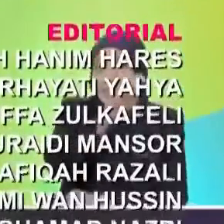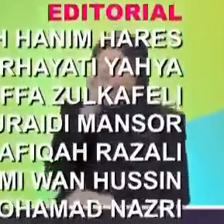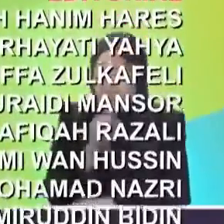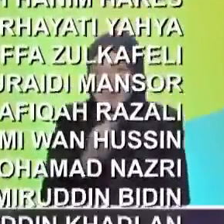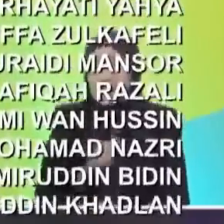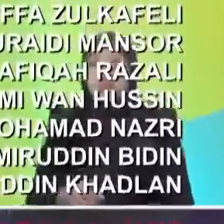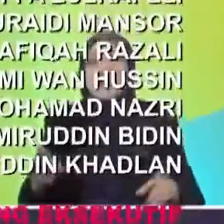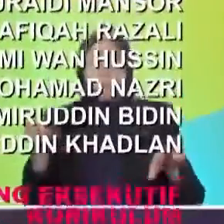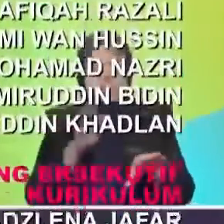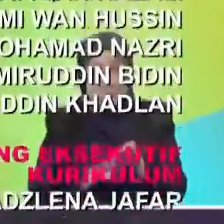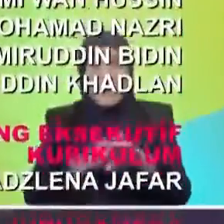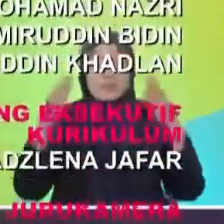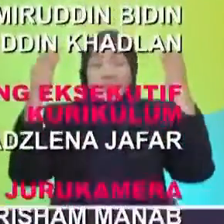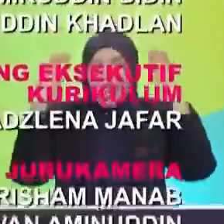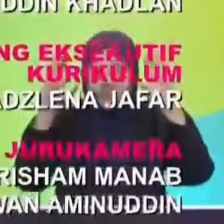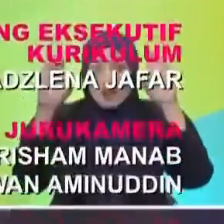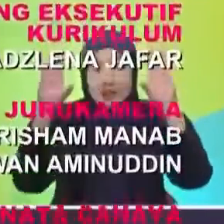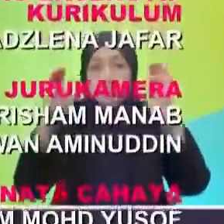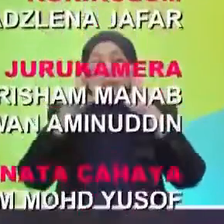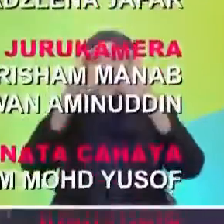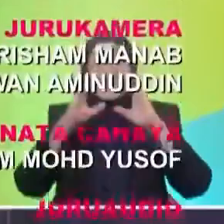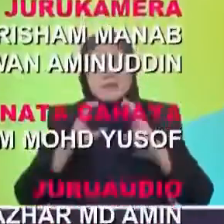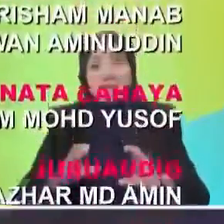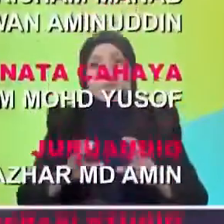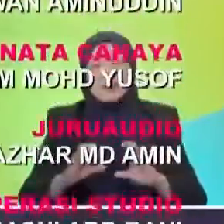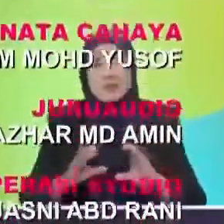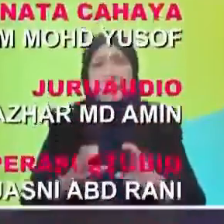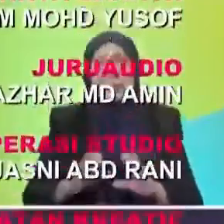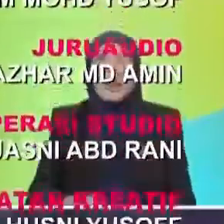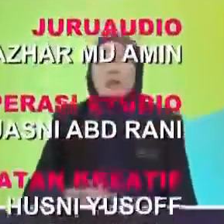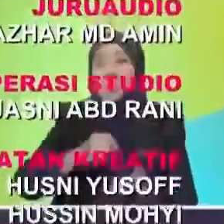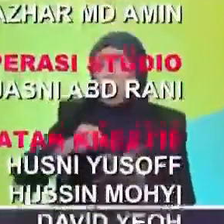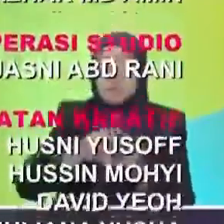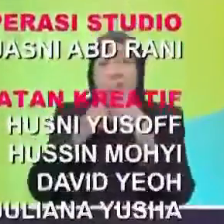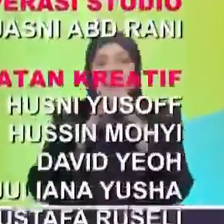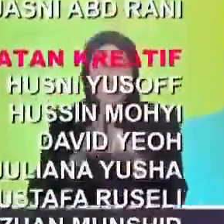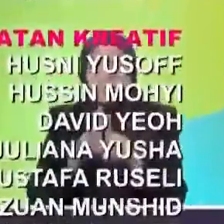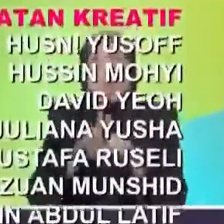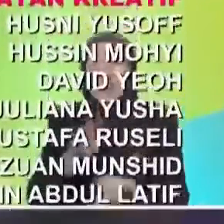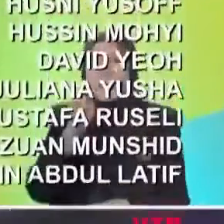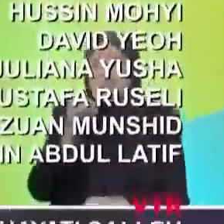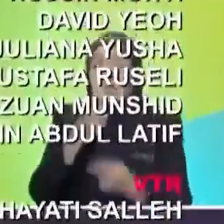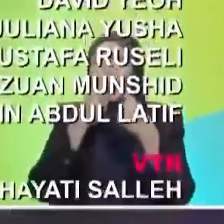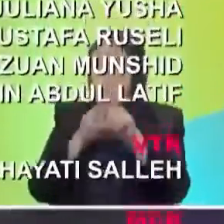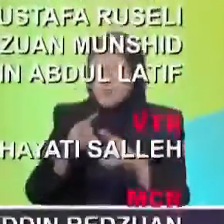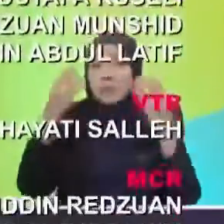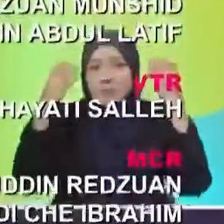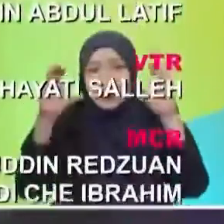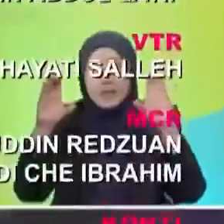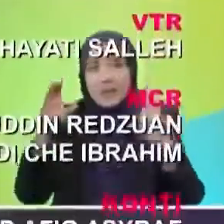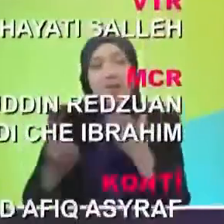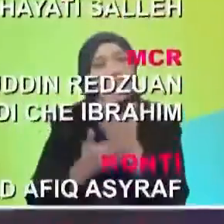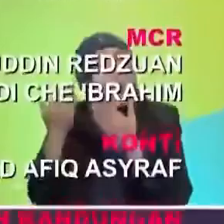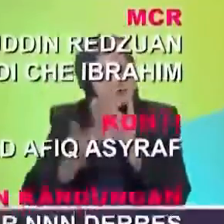Tanya pada cikgu cara dengan jawapan, nanti jawab cikgu